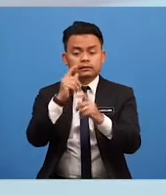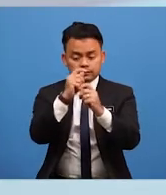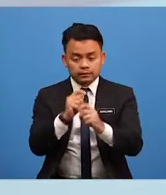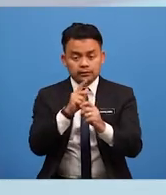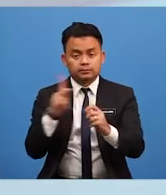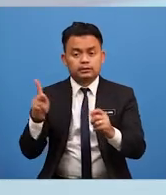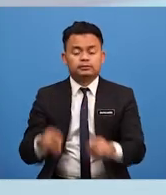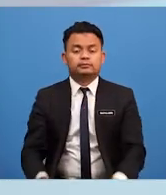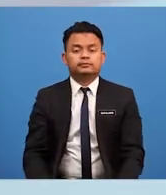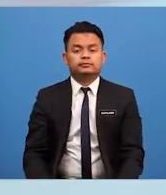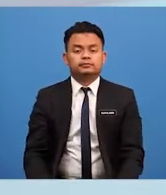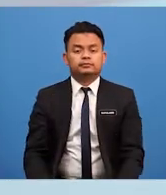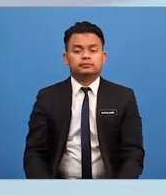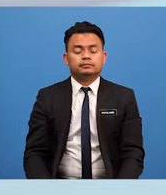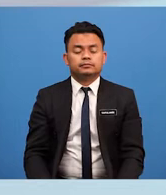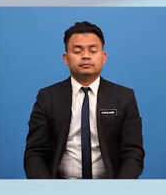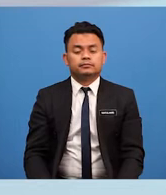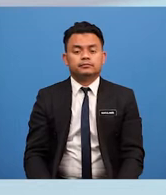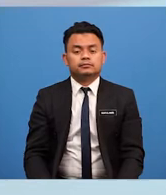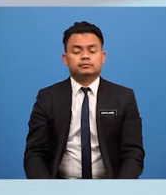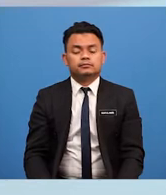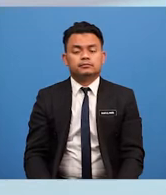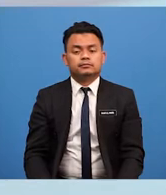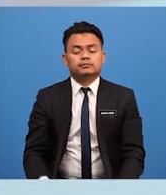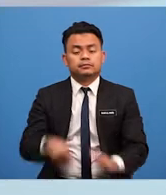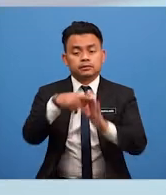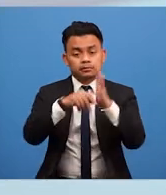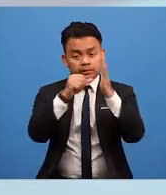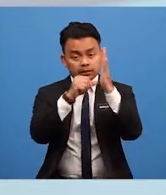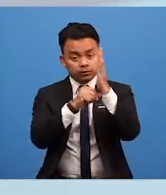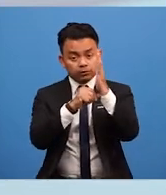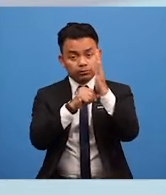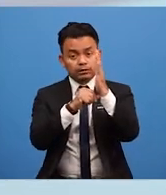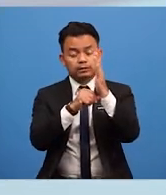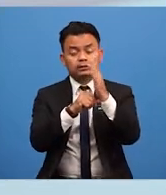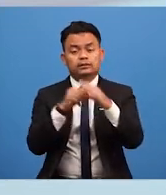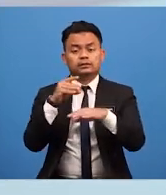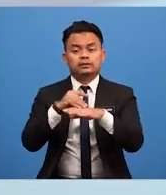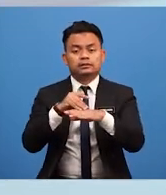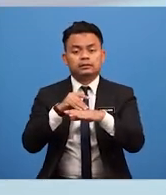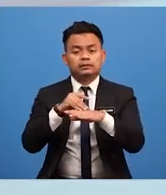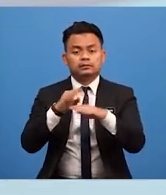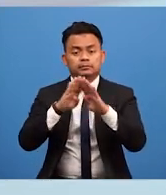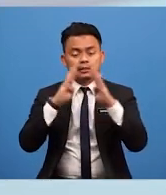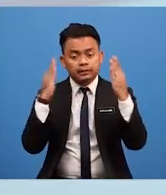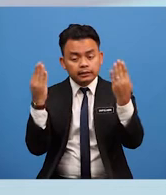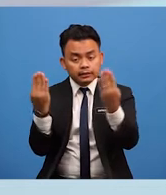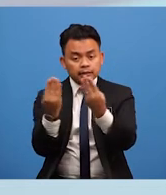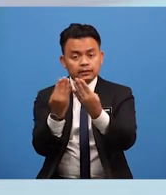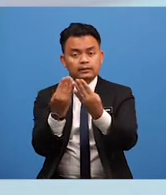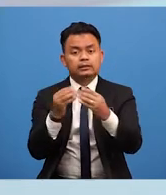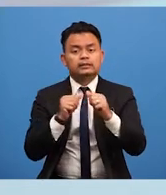Peraturan di bengkel perlu dipatuhi oleh semua murid untuk mengelakkan sebarang kecederaan